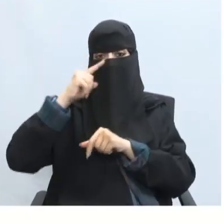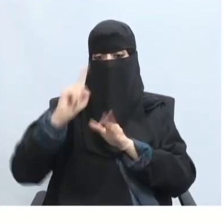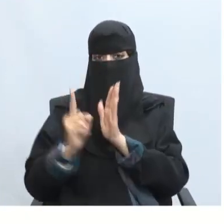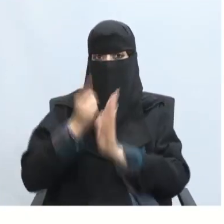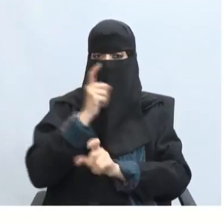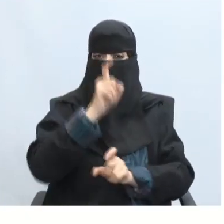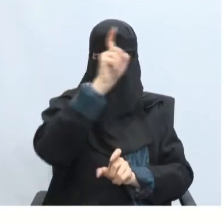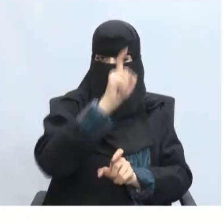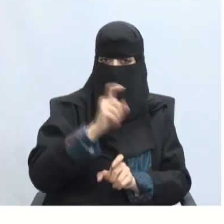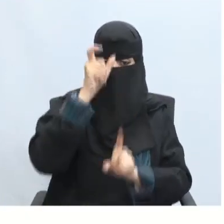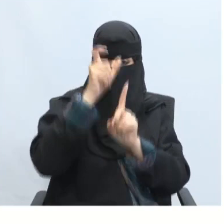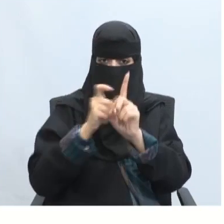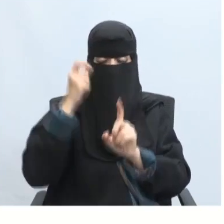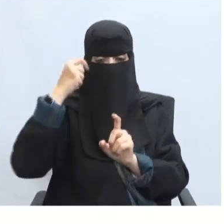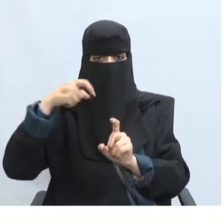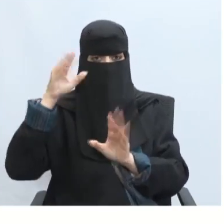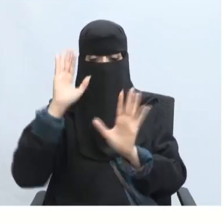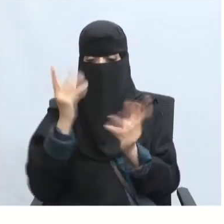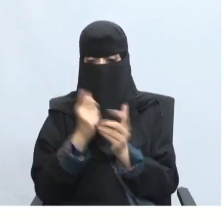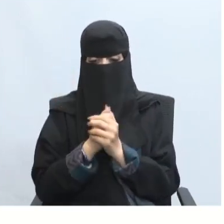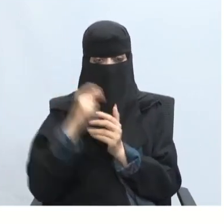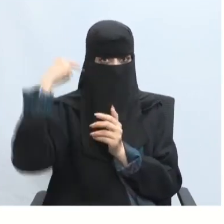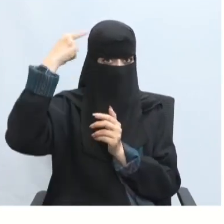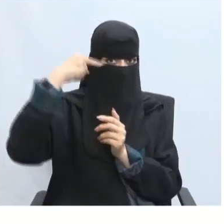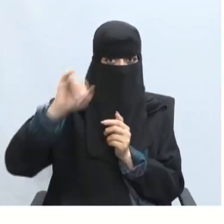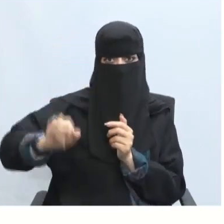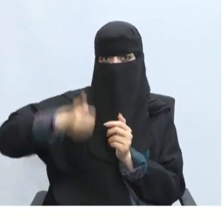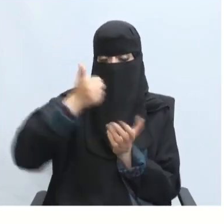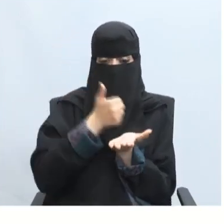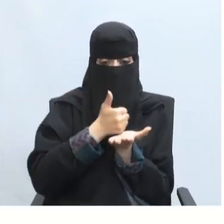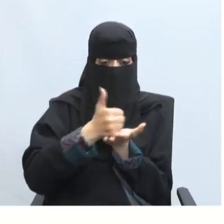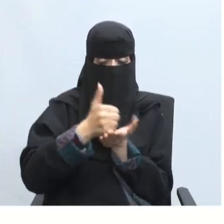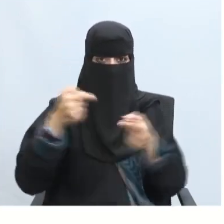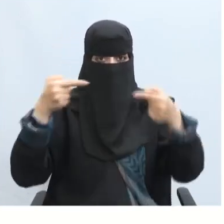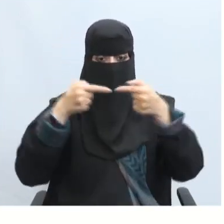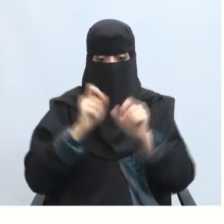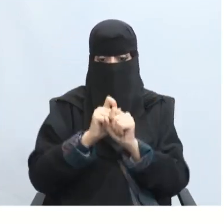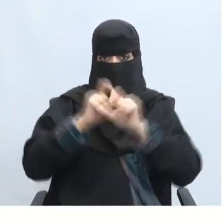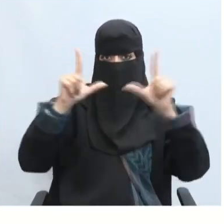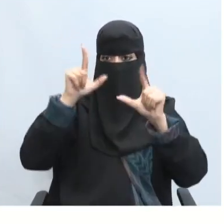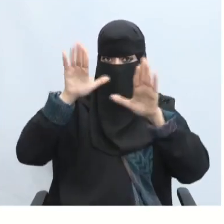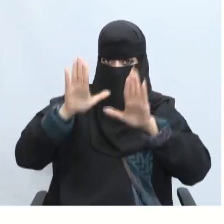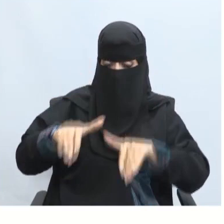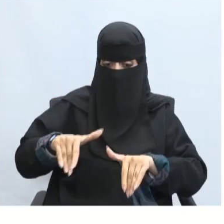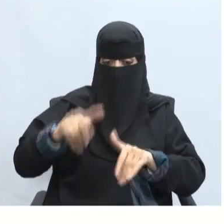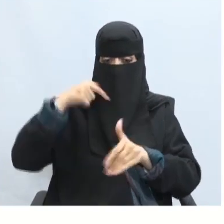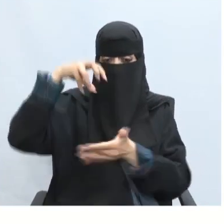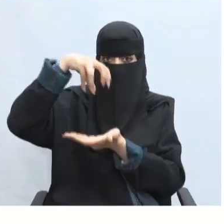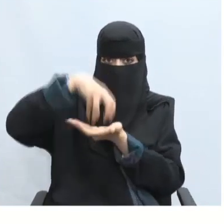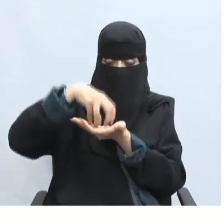سؤال للتفكير عزيزي الطالب عزيزتي الطالبه ما النمط التي تظهر به